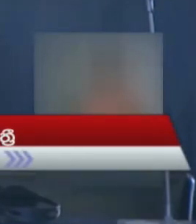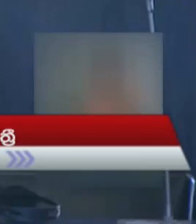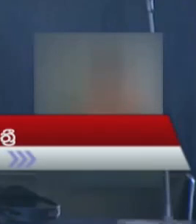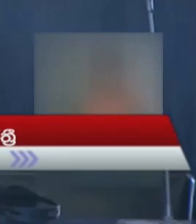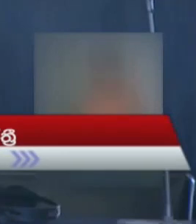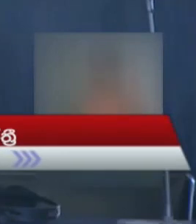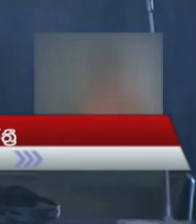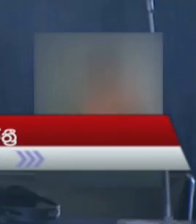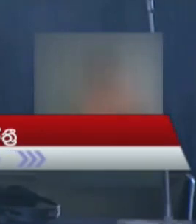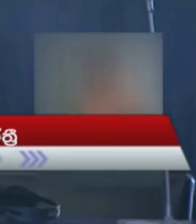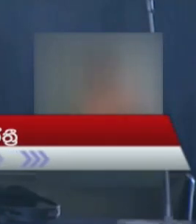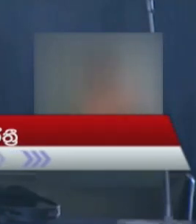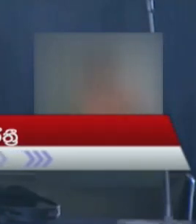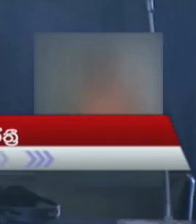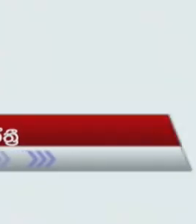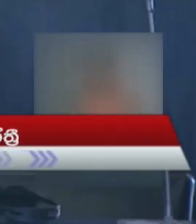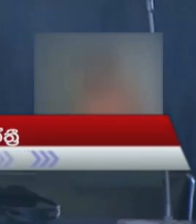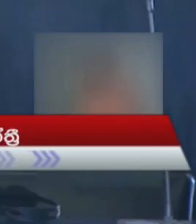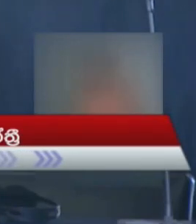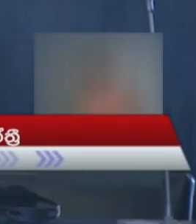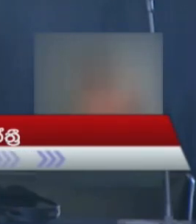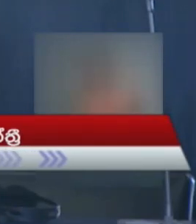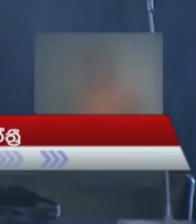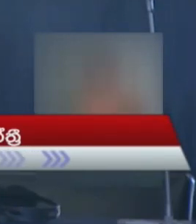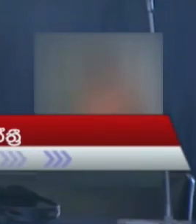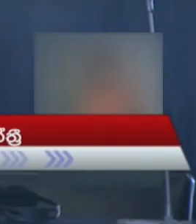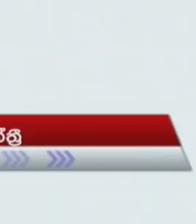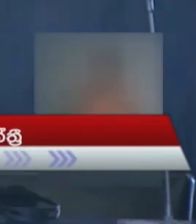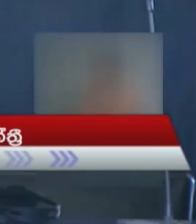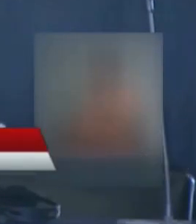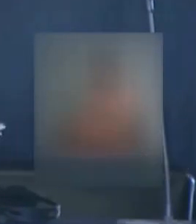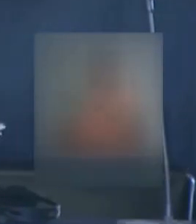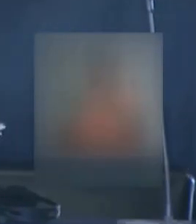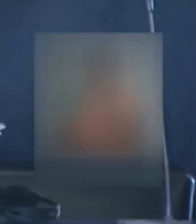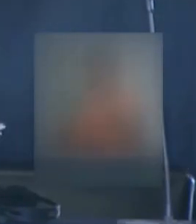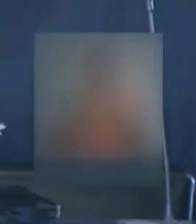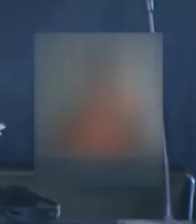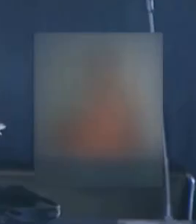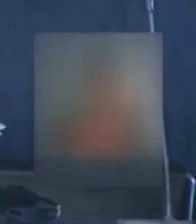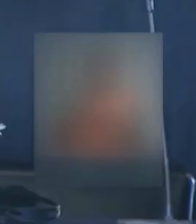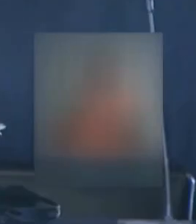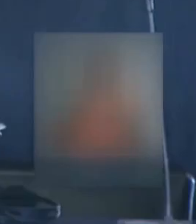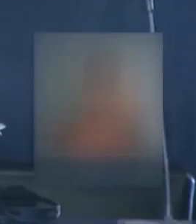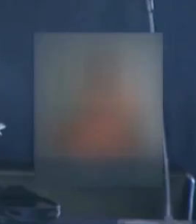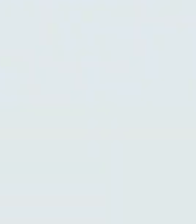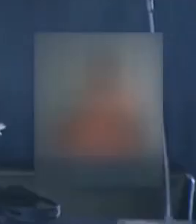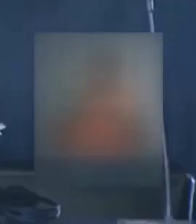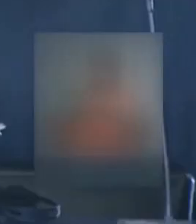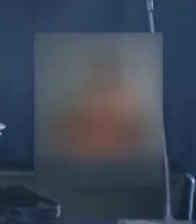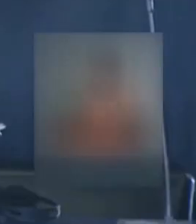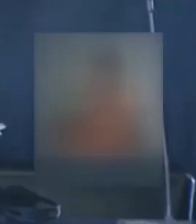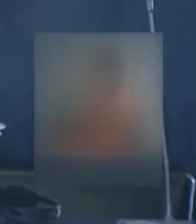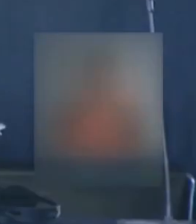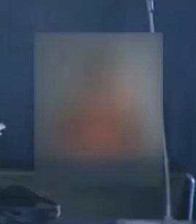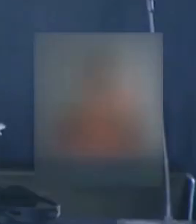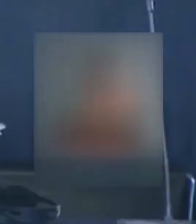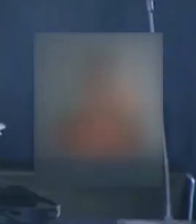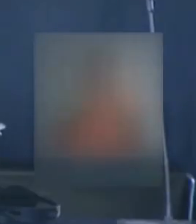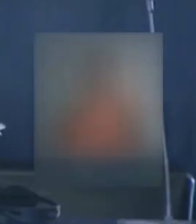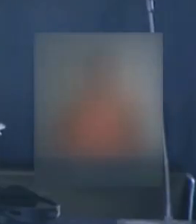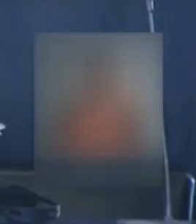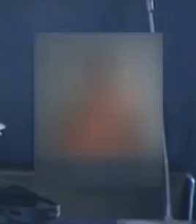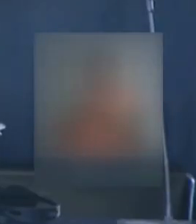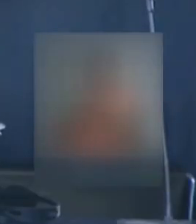හැබැයි දොස්තර මහත්තයා දන්නවා මේ පිස්සා මට පිස්සා කියන්නේ ඌට පිස්සු වින්දා කියලා. බැසිල් රාජපක්ෂ මුදල් ඇමතුමා මේ ගෙනාවු අයවැය වගේ